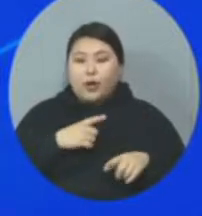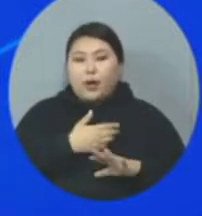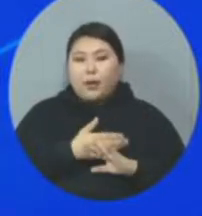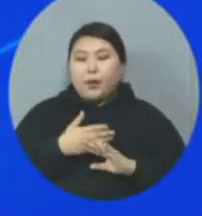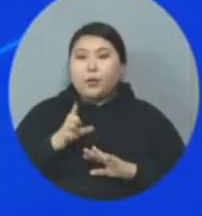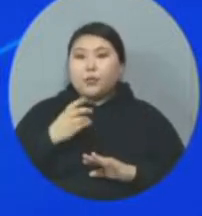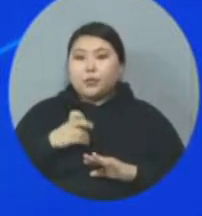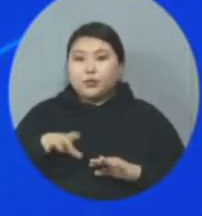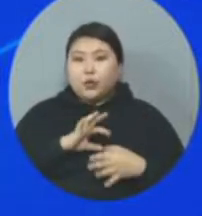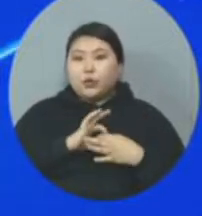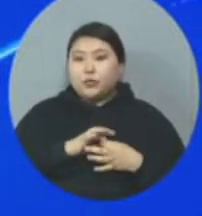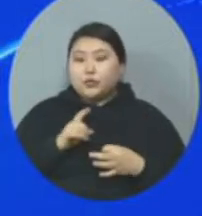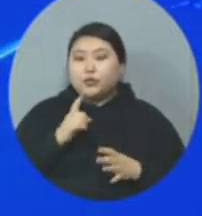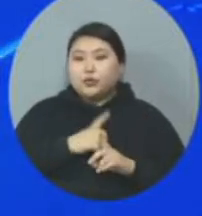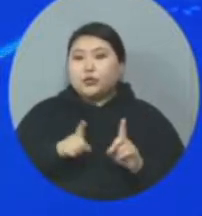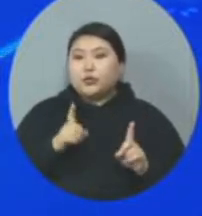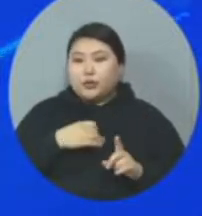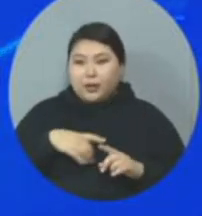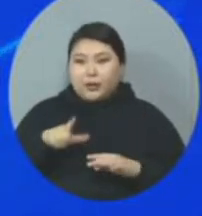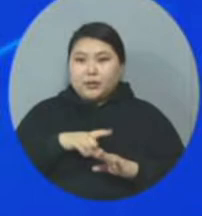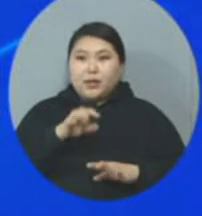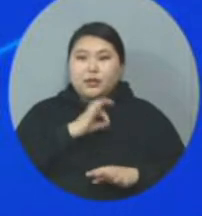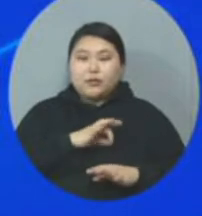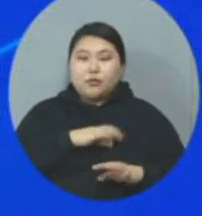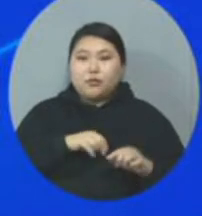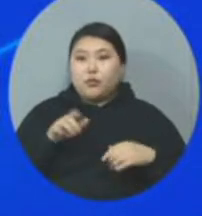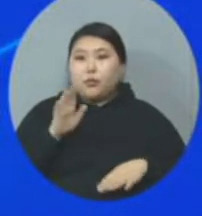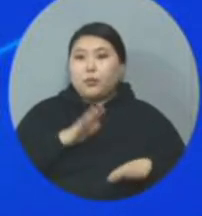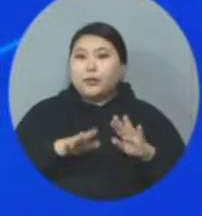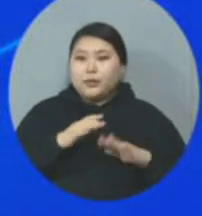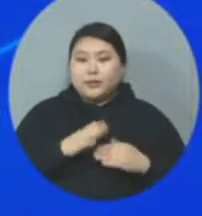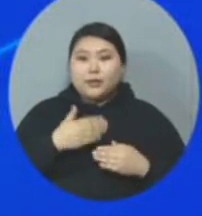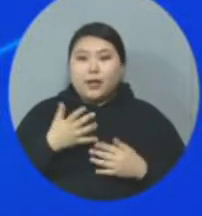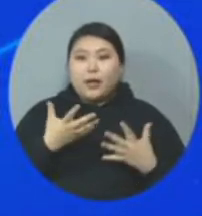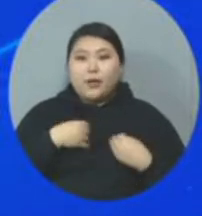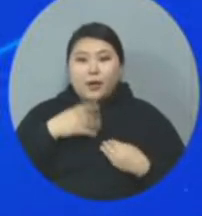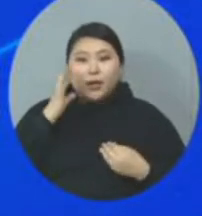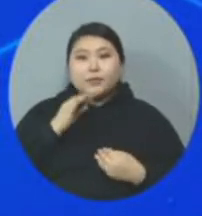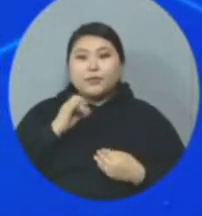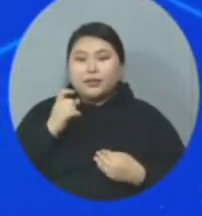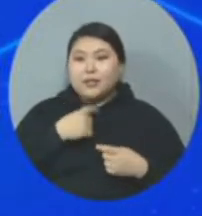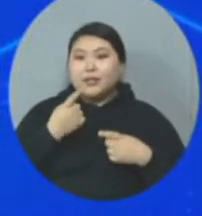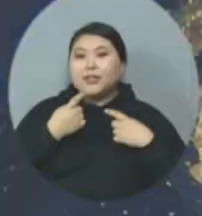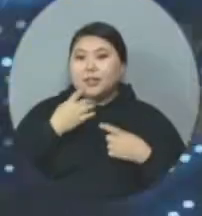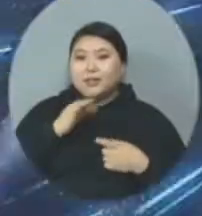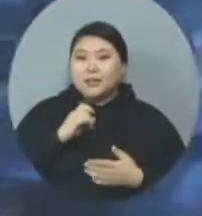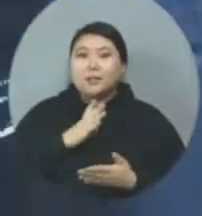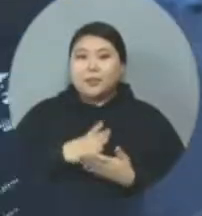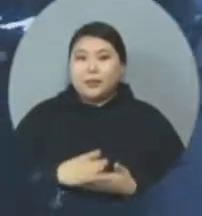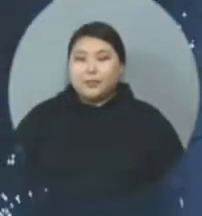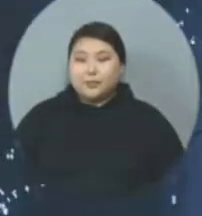холбоотой зөрчлүүд, газар ашиглалтын өнөөгийн байдал цаашаа давах арга хэмжээний тухай хэлэлцсэн байна.